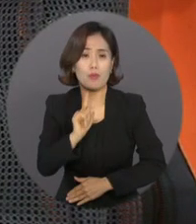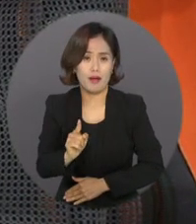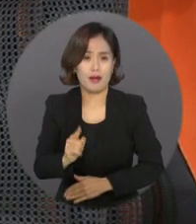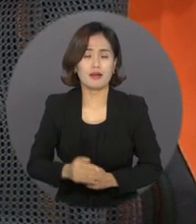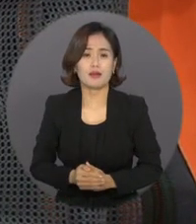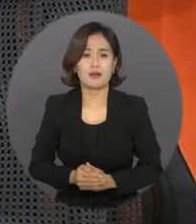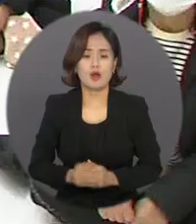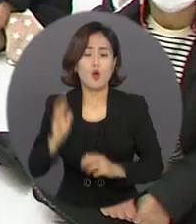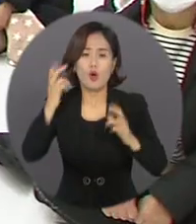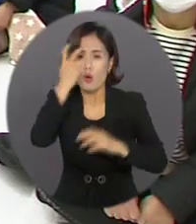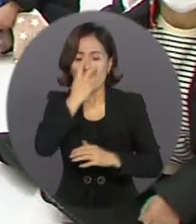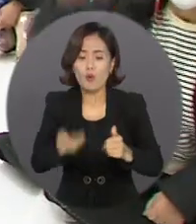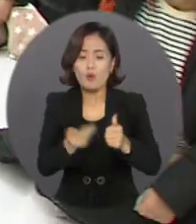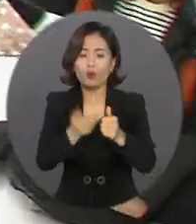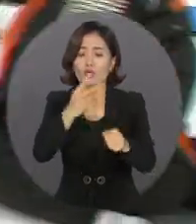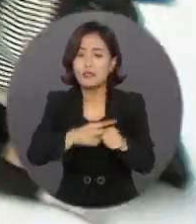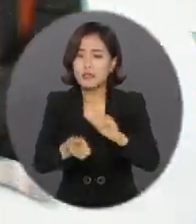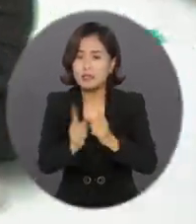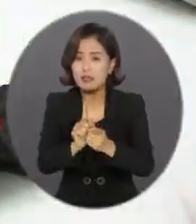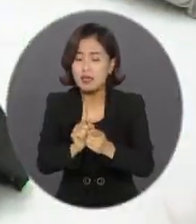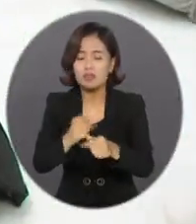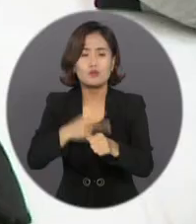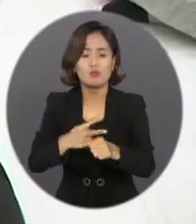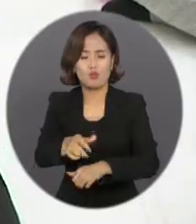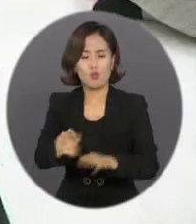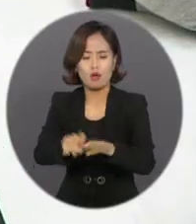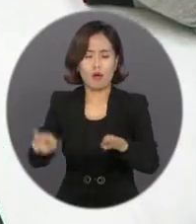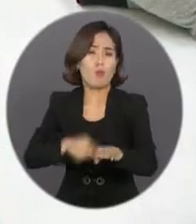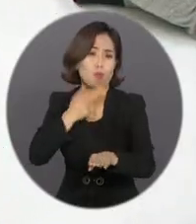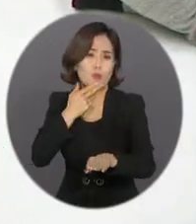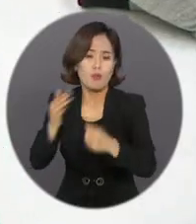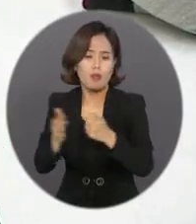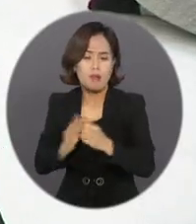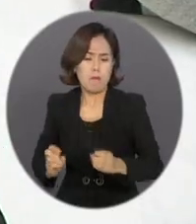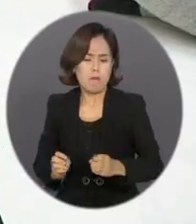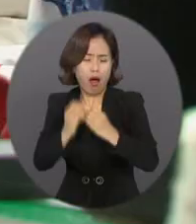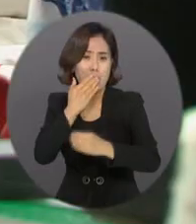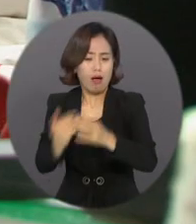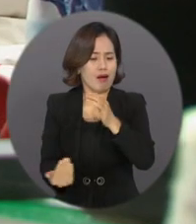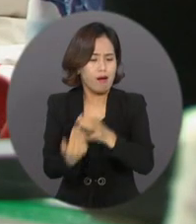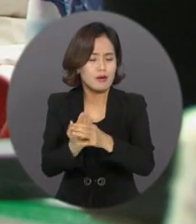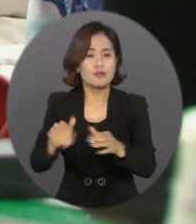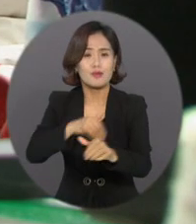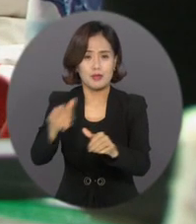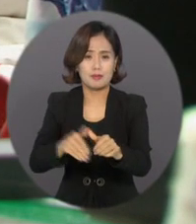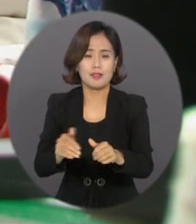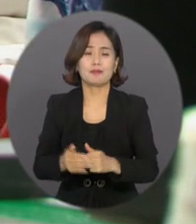가운데 보육 대체 교사들도 물러서지 않겠다는 입장이어서 언제든지 일촉즉발의 상황이 발생할 수